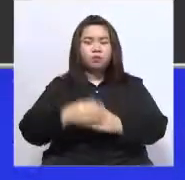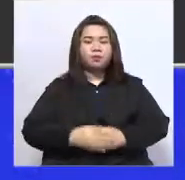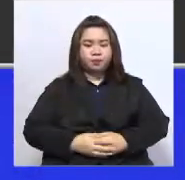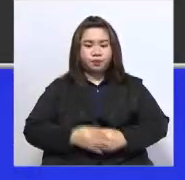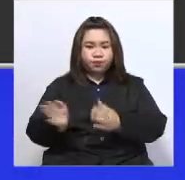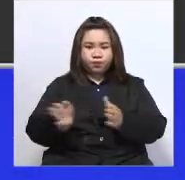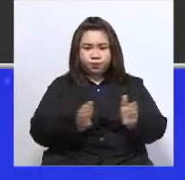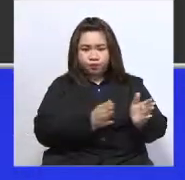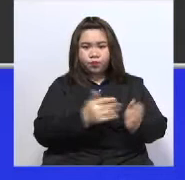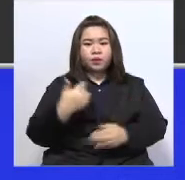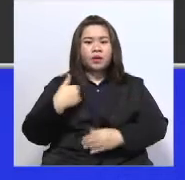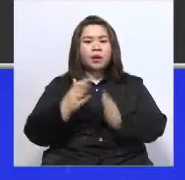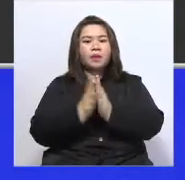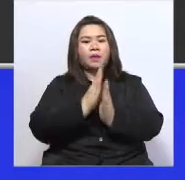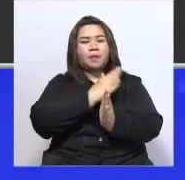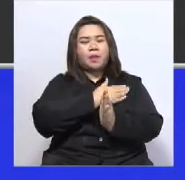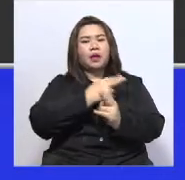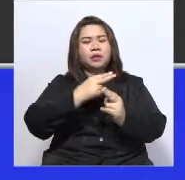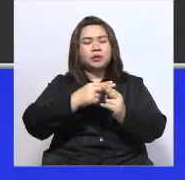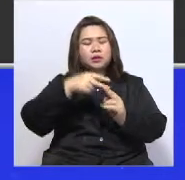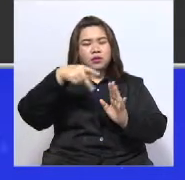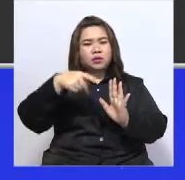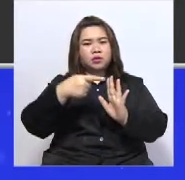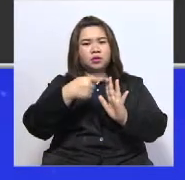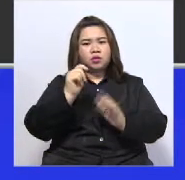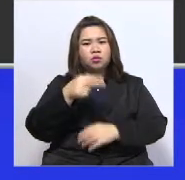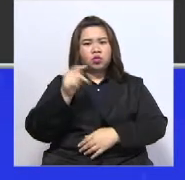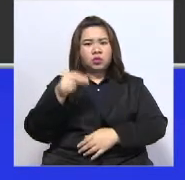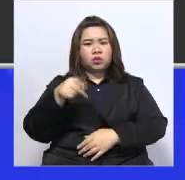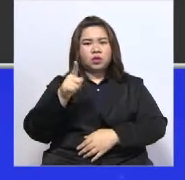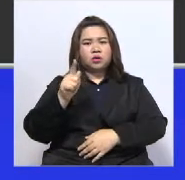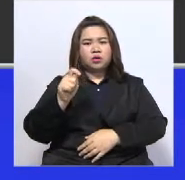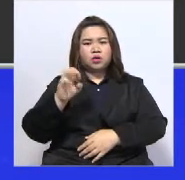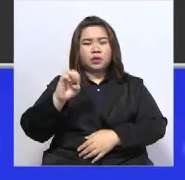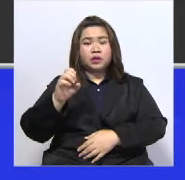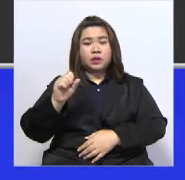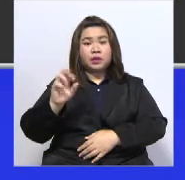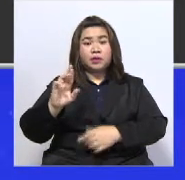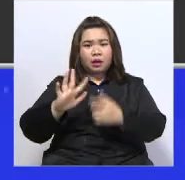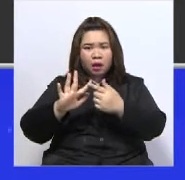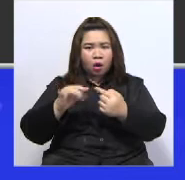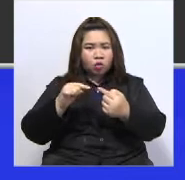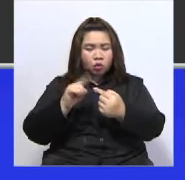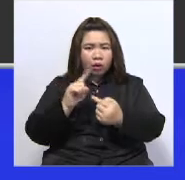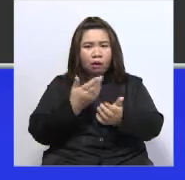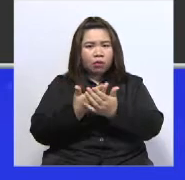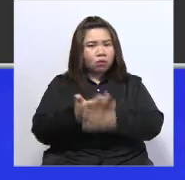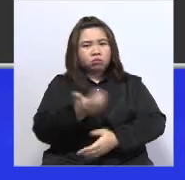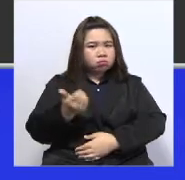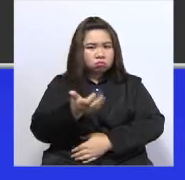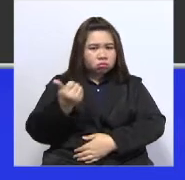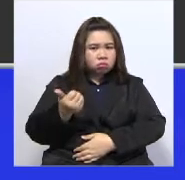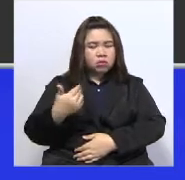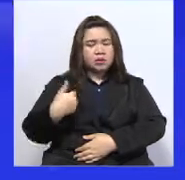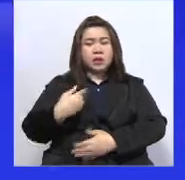คดีคือพระพุทธอิสระเจ้าอาวาสวัดอ้อน้อยในคดีกันโชคทรัพย์คาดว่าเป็นกรณีกันโชคทรัพย์